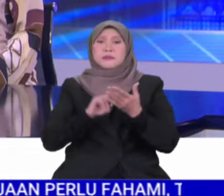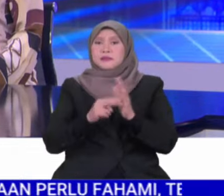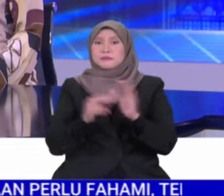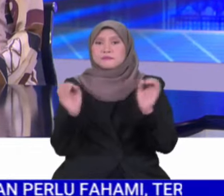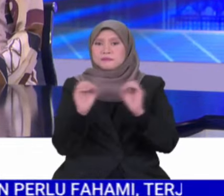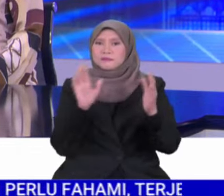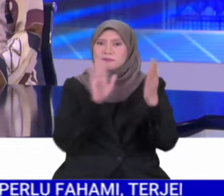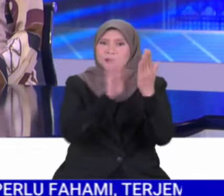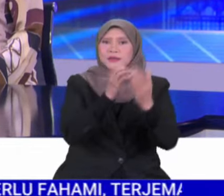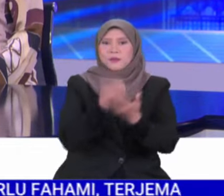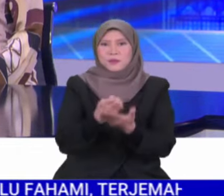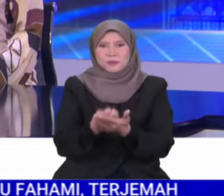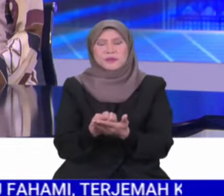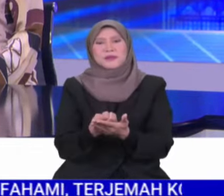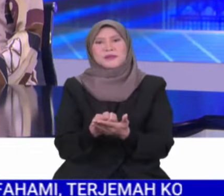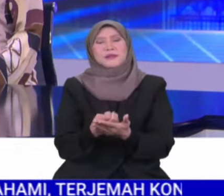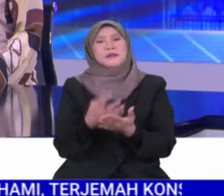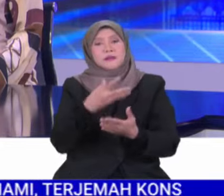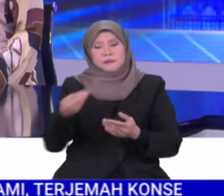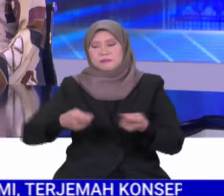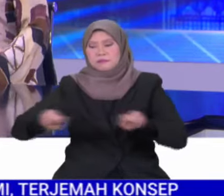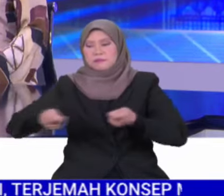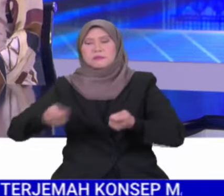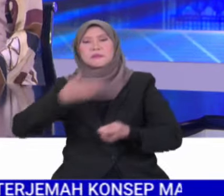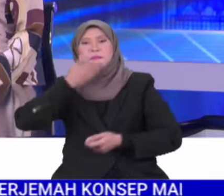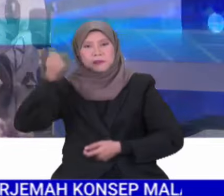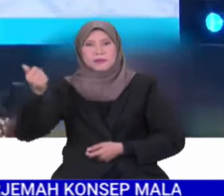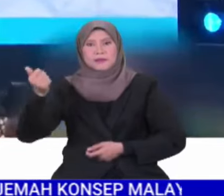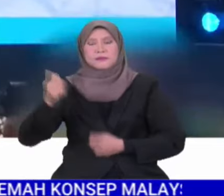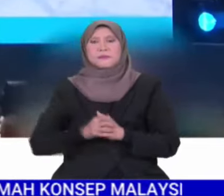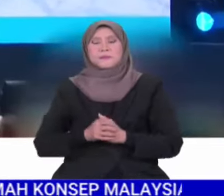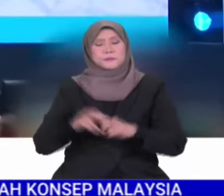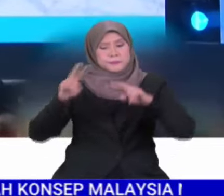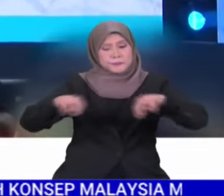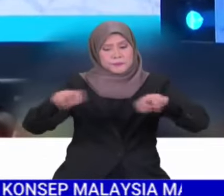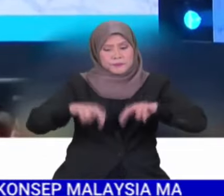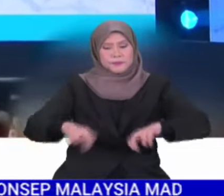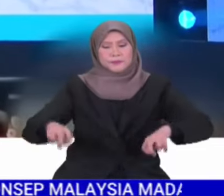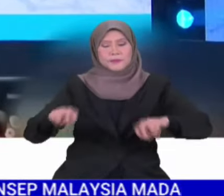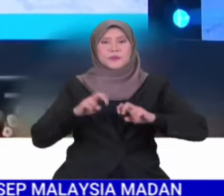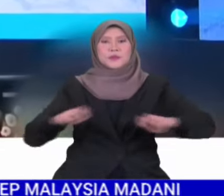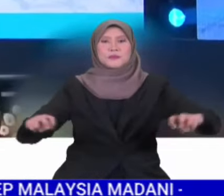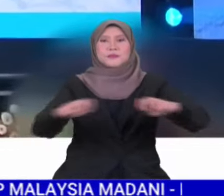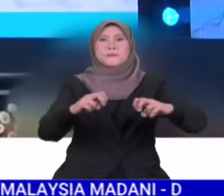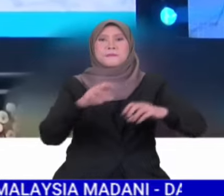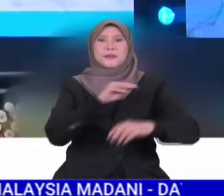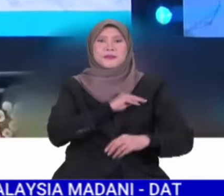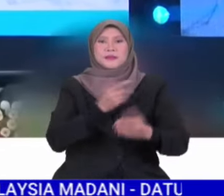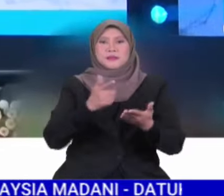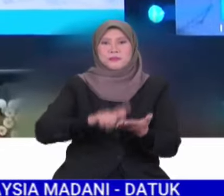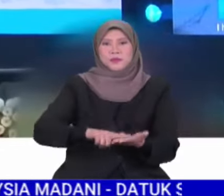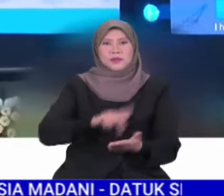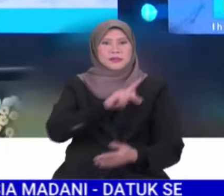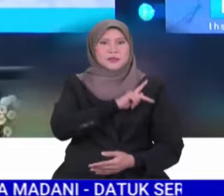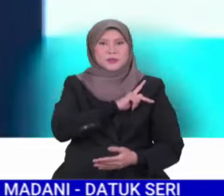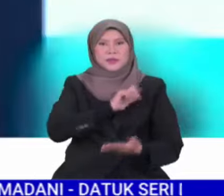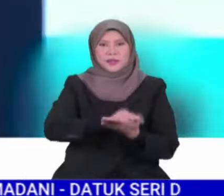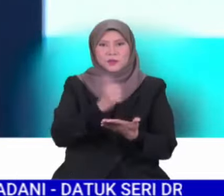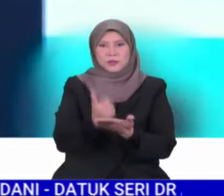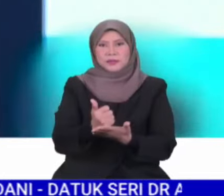cabaran ekonomi dengan yakin dan lebih baik. Ujar beliau berdasarkan penelitian bersama Jemaah Menteri mengenai laporan Ketua Audit